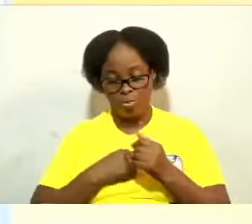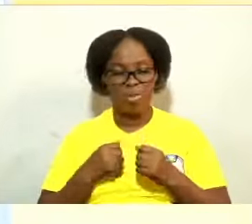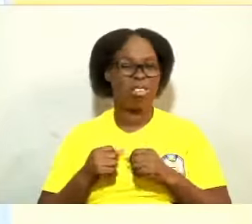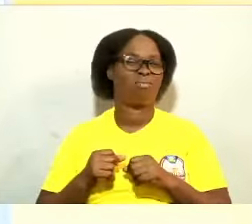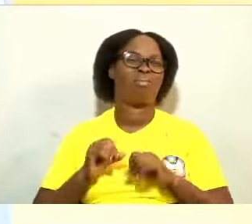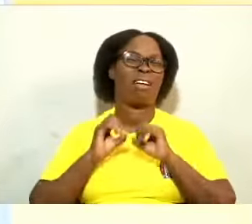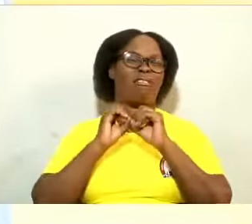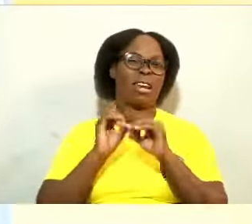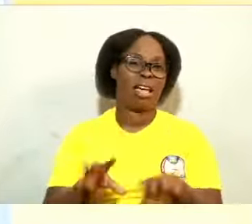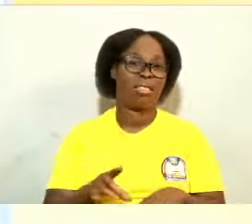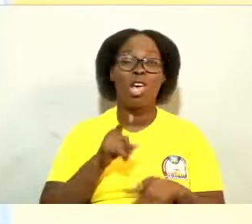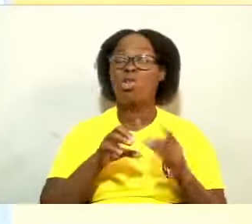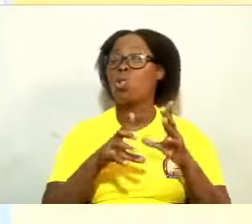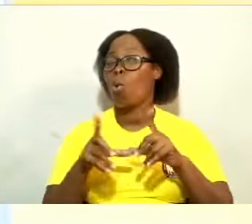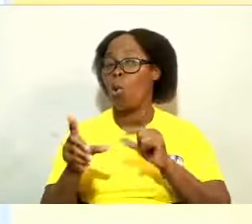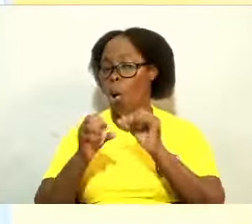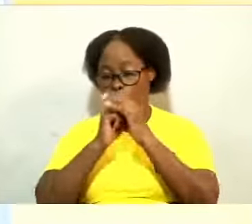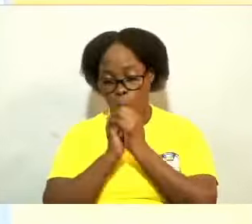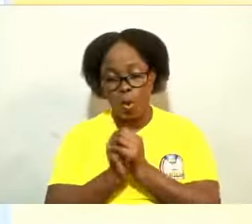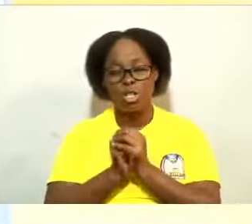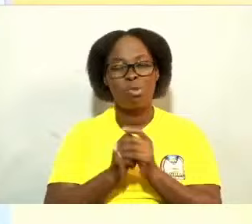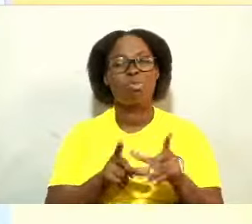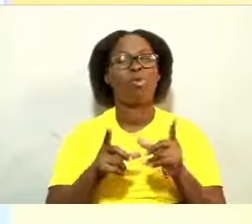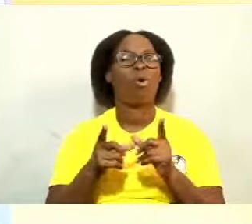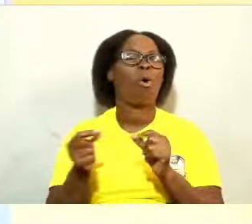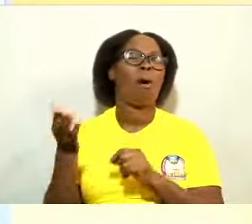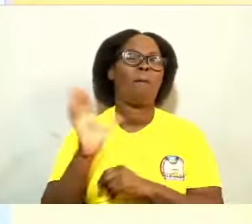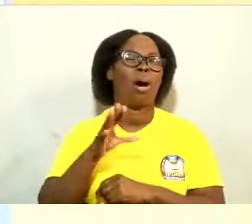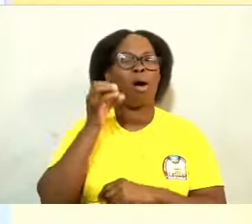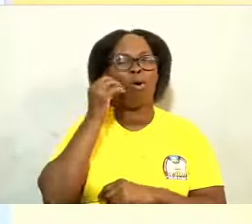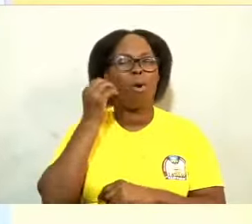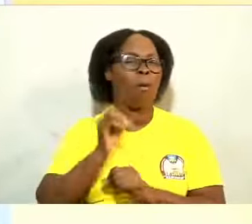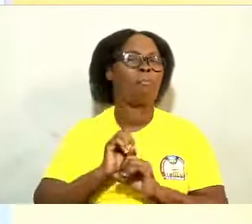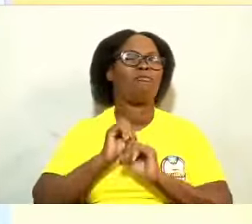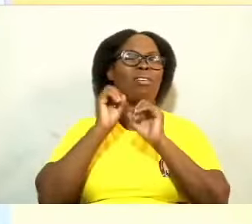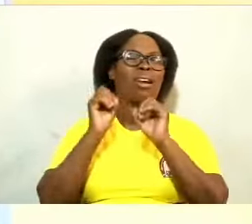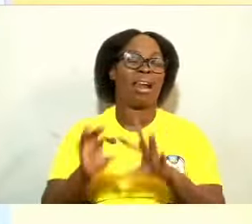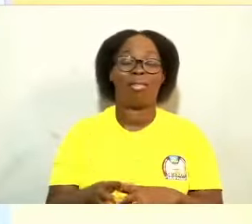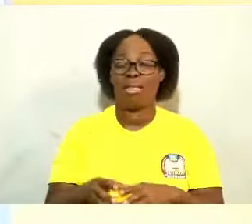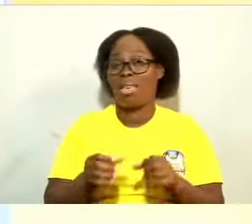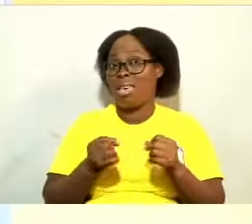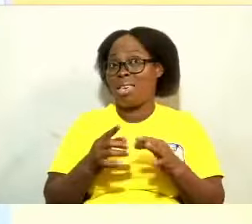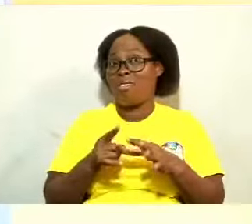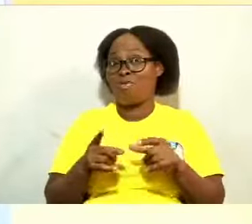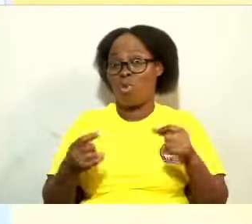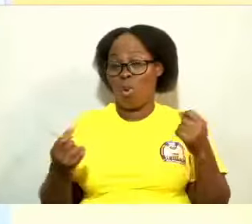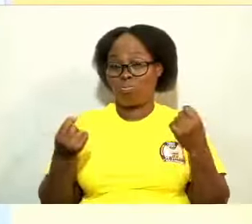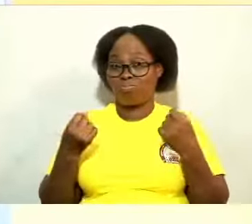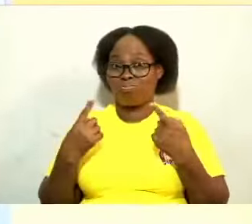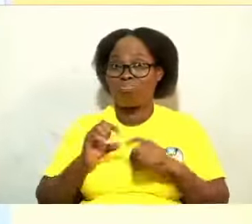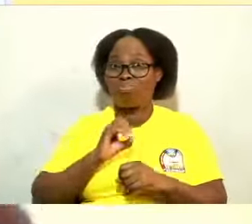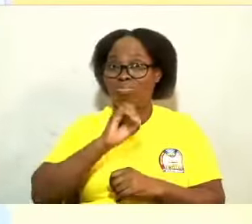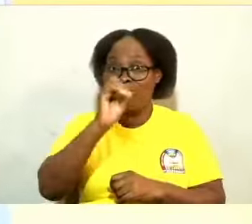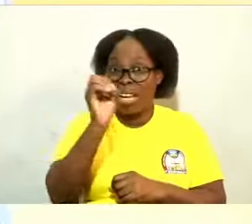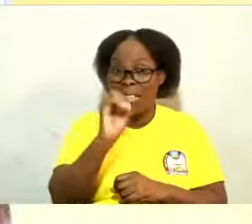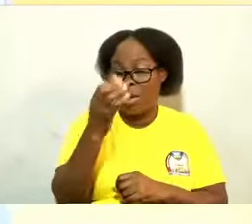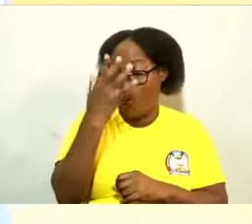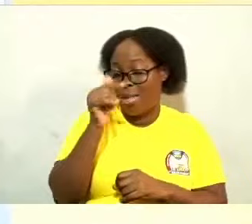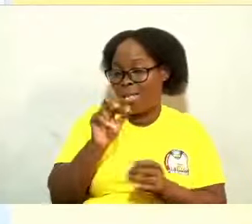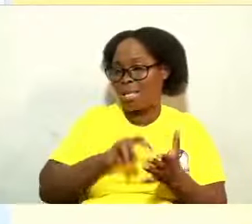kuna ibada unaenda unatoka bure. Kama unakataa amri, maana yake ibada yote ni